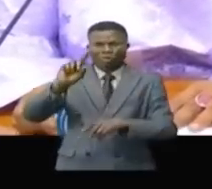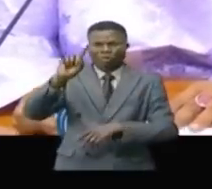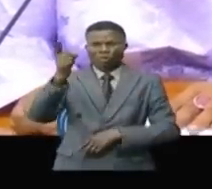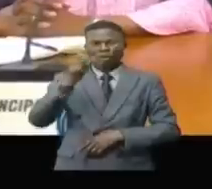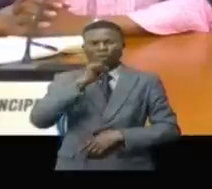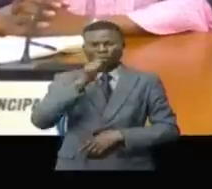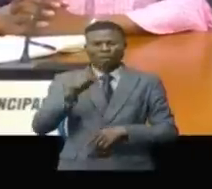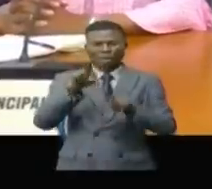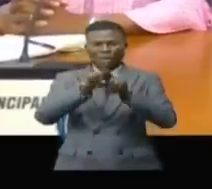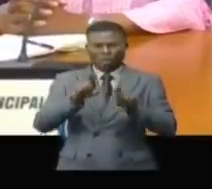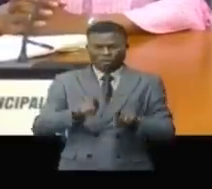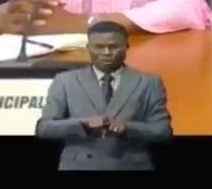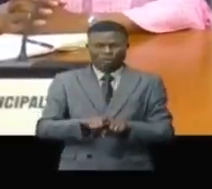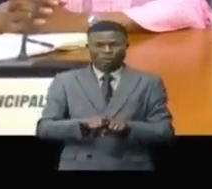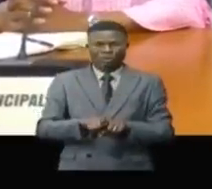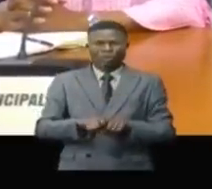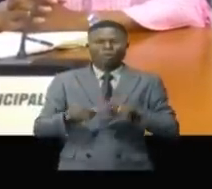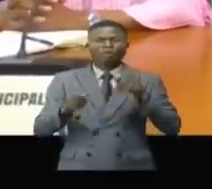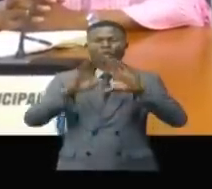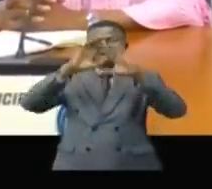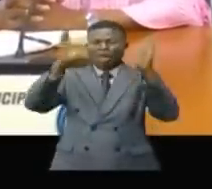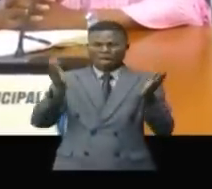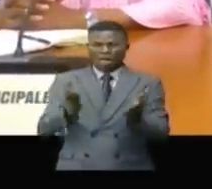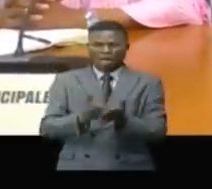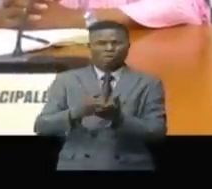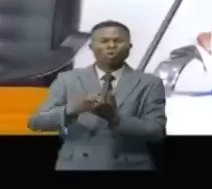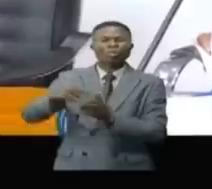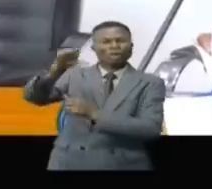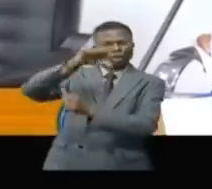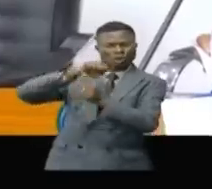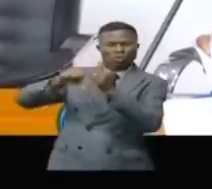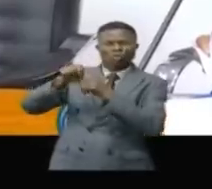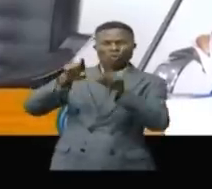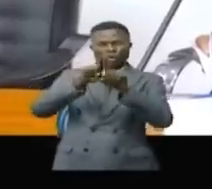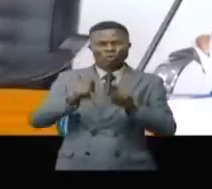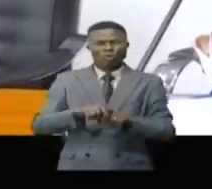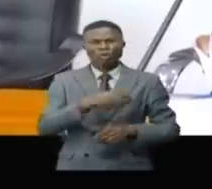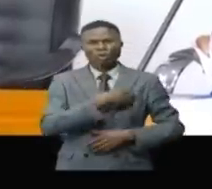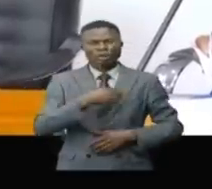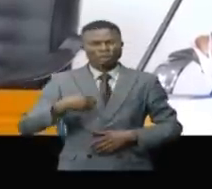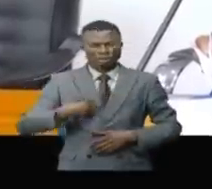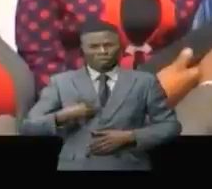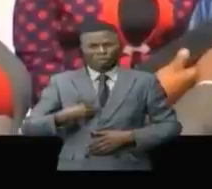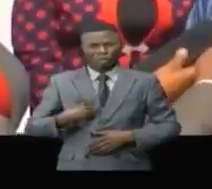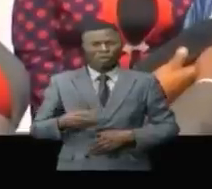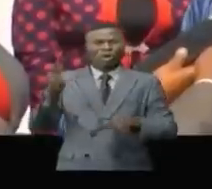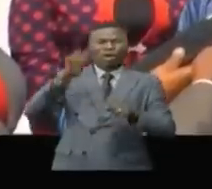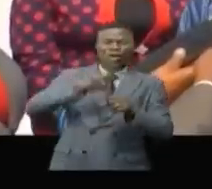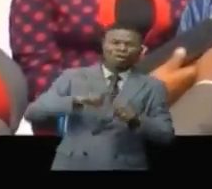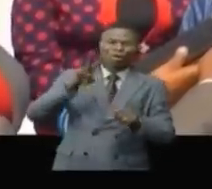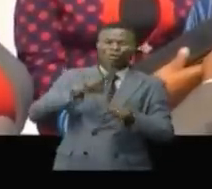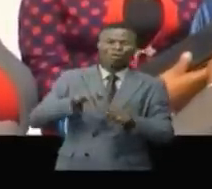général et de la communauté régionale, mais des femmes. Les femmes sont victimes de violences,